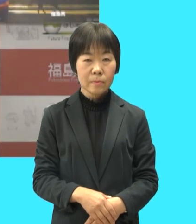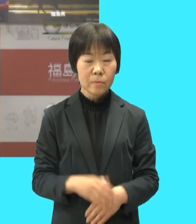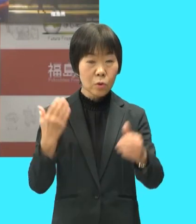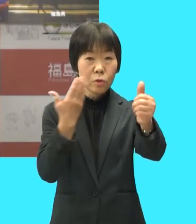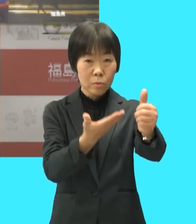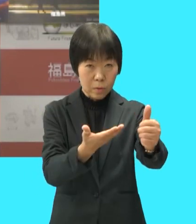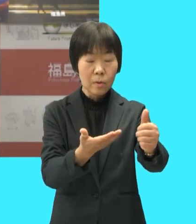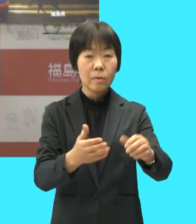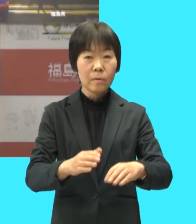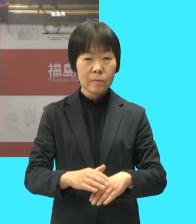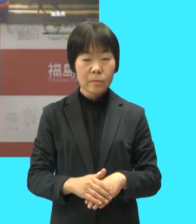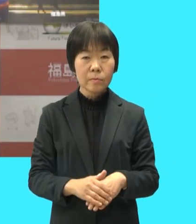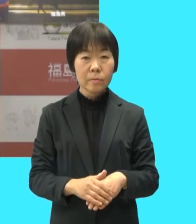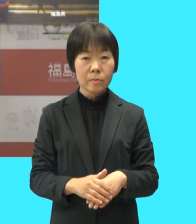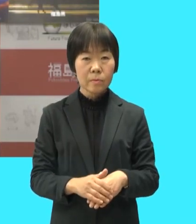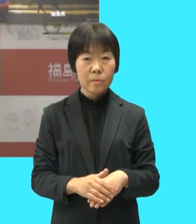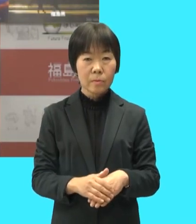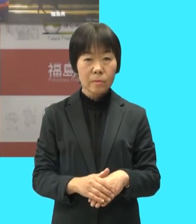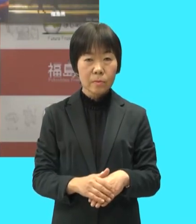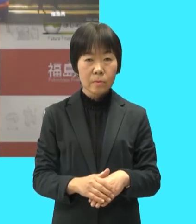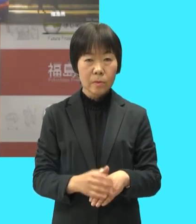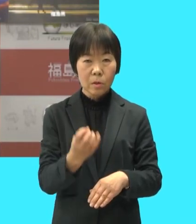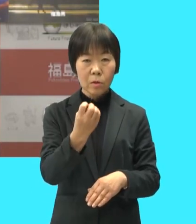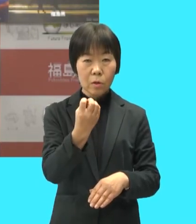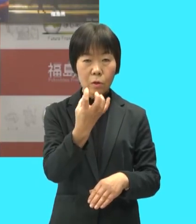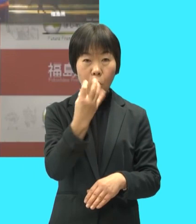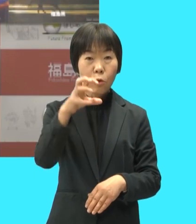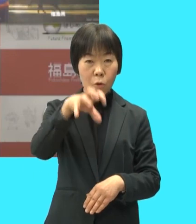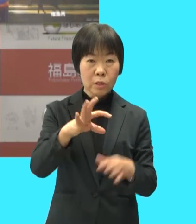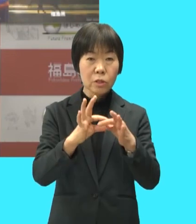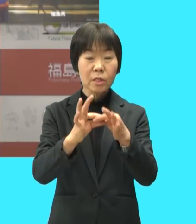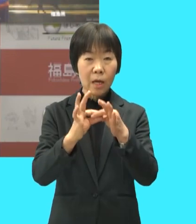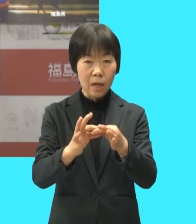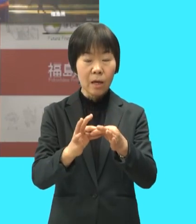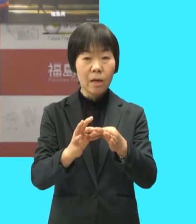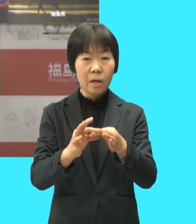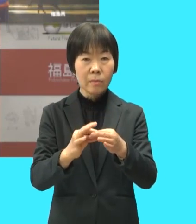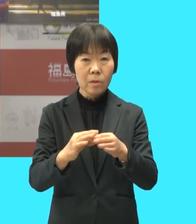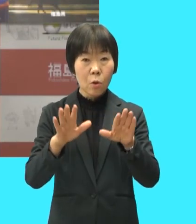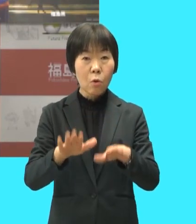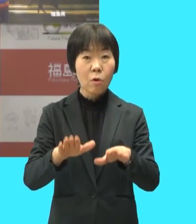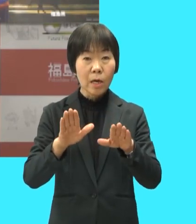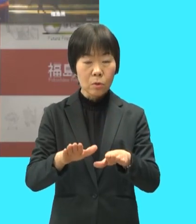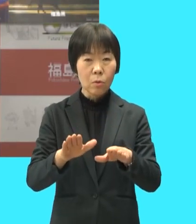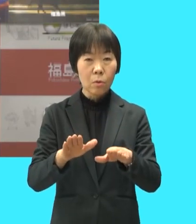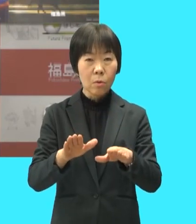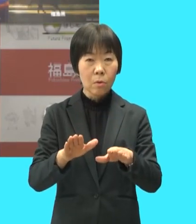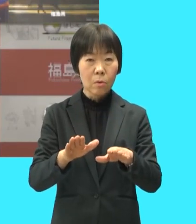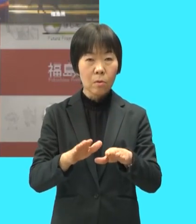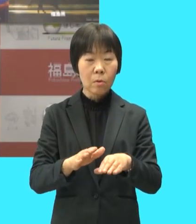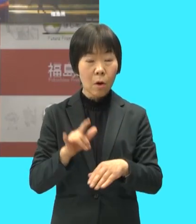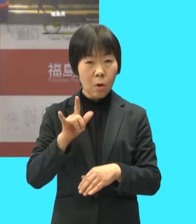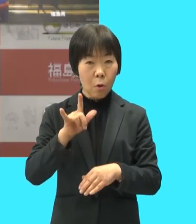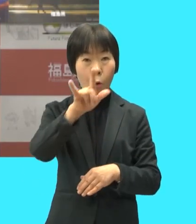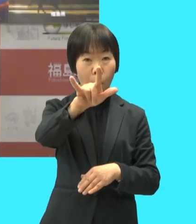共同通信の高田と申します。ちょっと香港の話戻ってしまうんですけれども、はい、今回の、